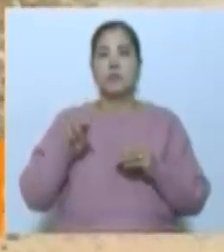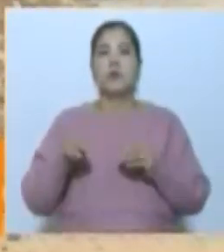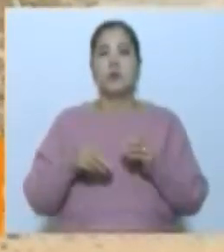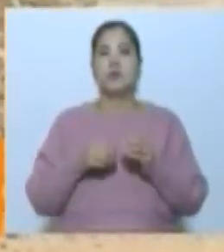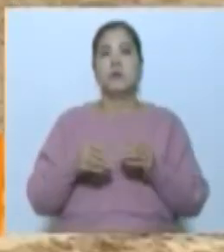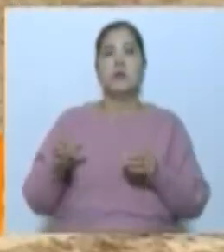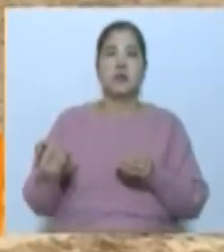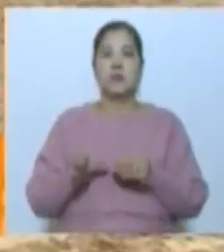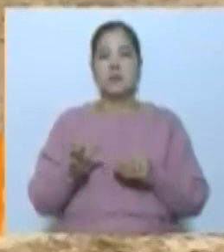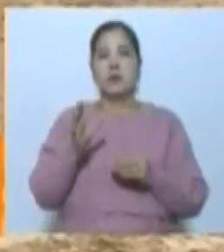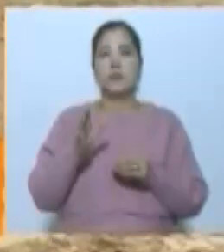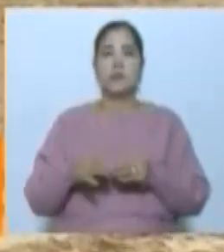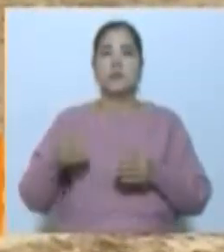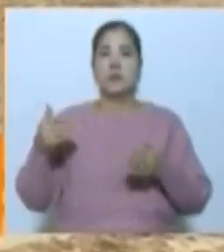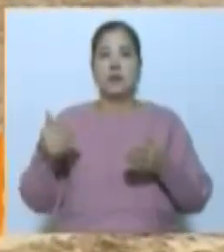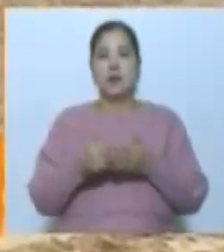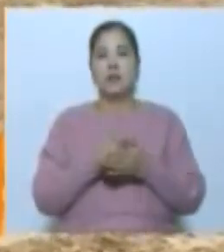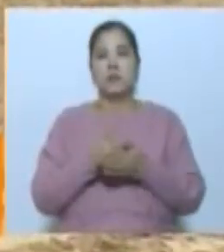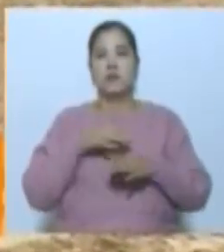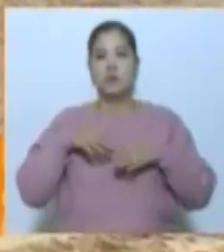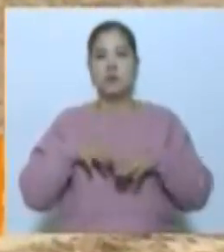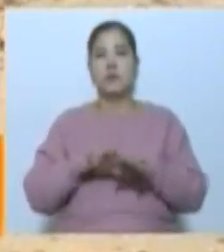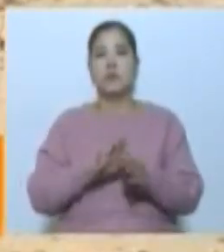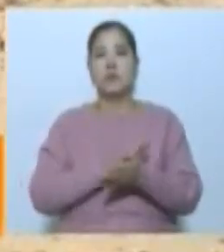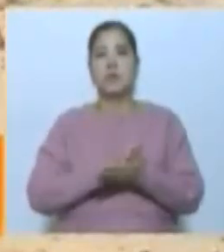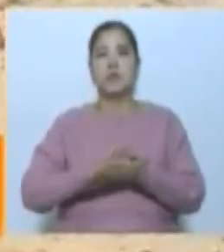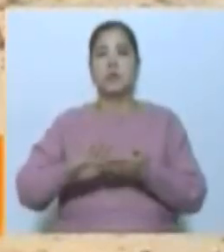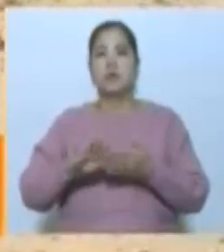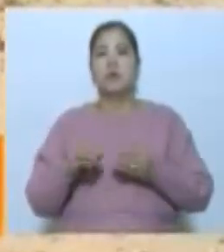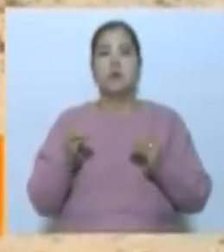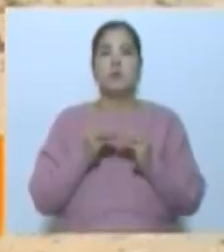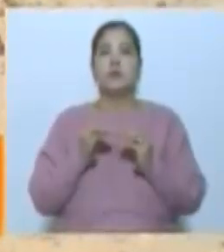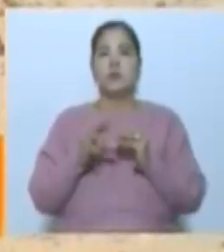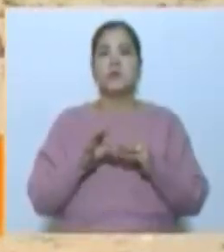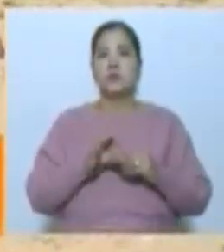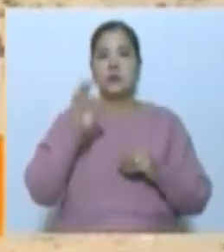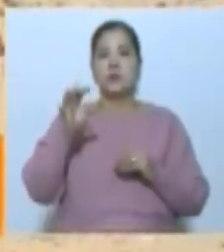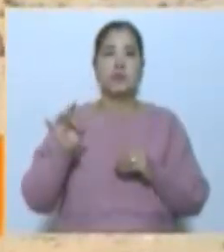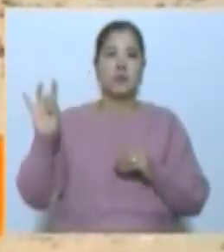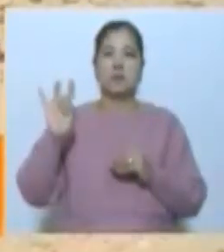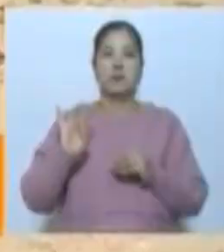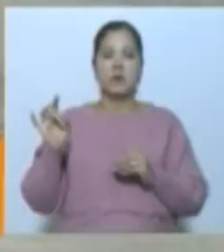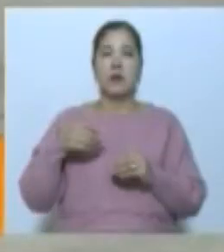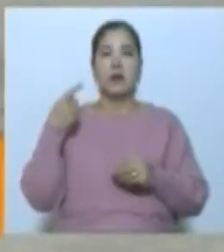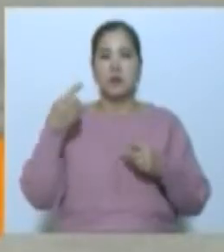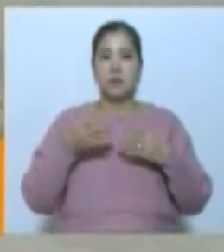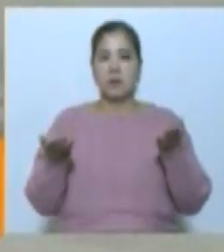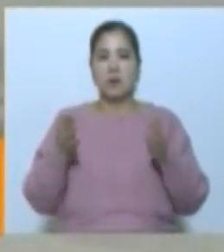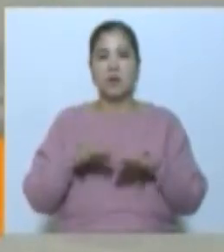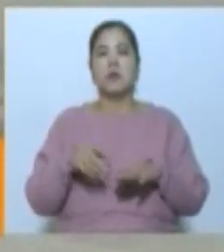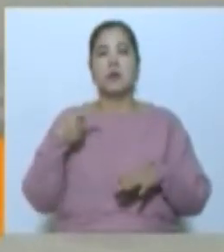бетон жамылғысы қайта төселді. Оның 10000 шаршы метрден астамы республикалық, ал қалған 1707 шаршы